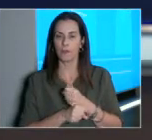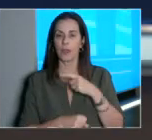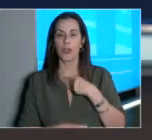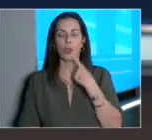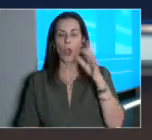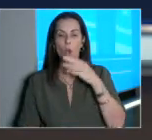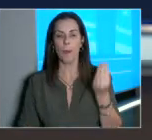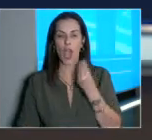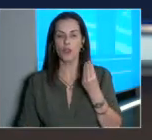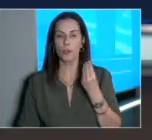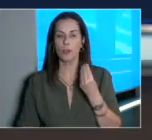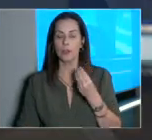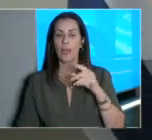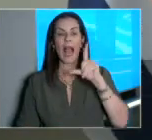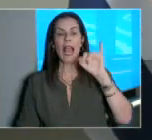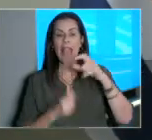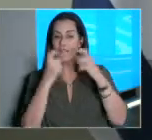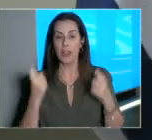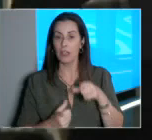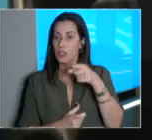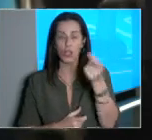אני אומר עוד דבר. אורלי לוי